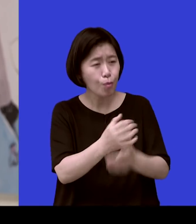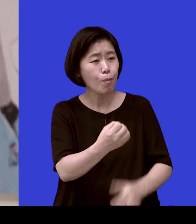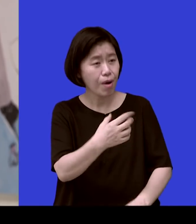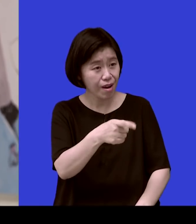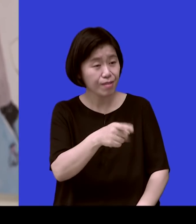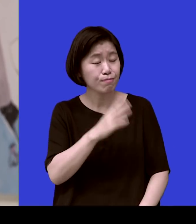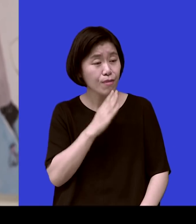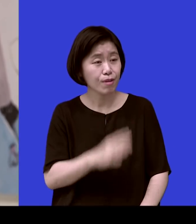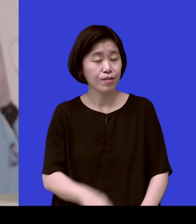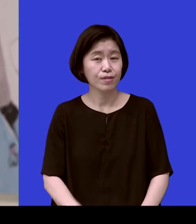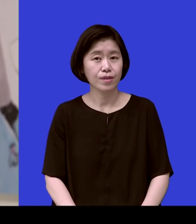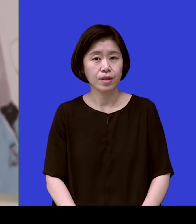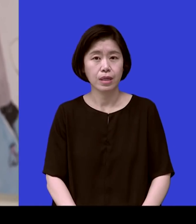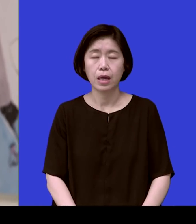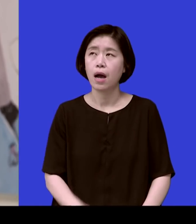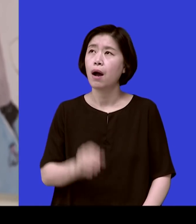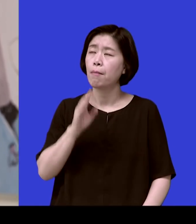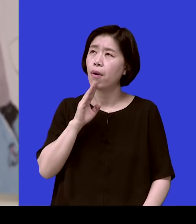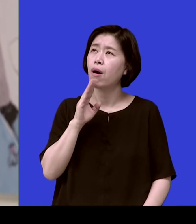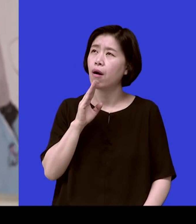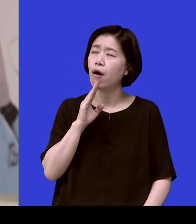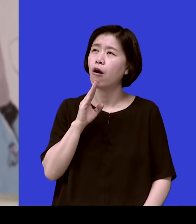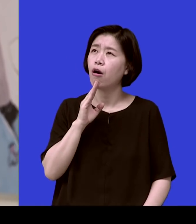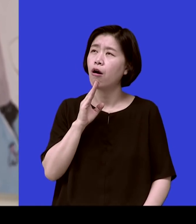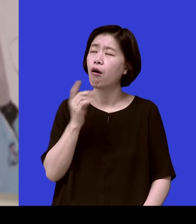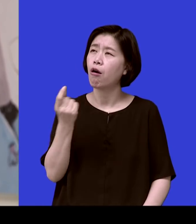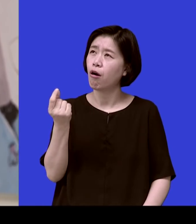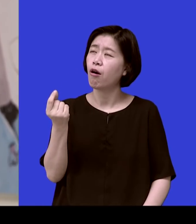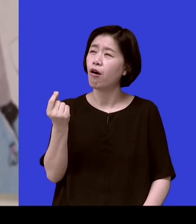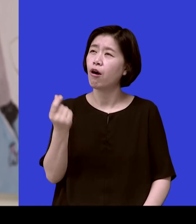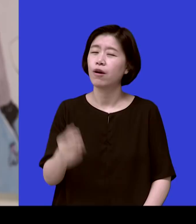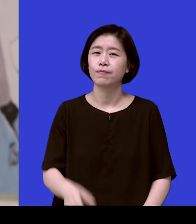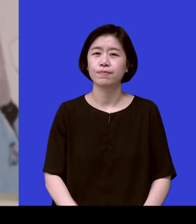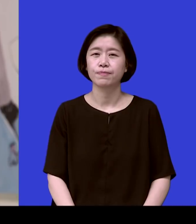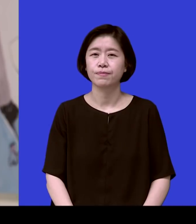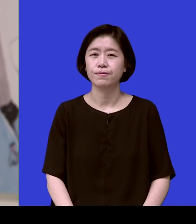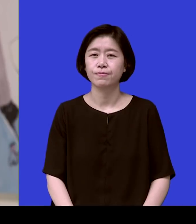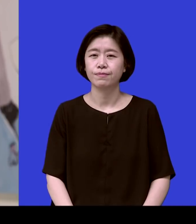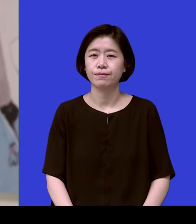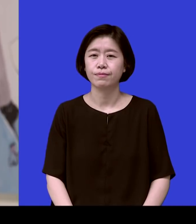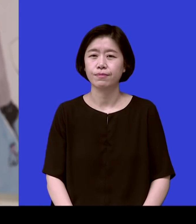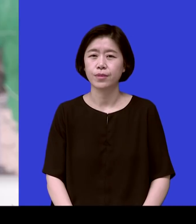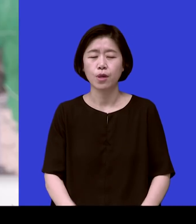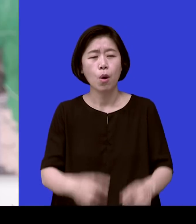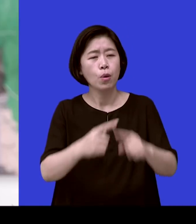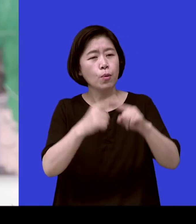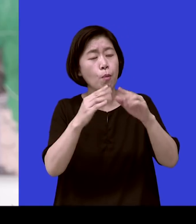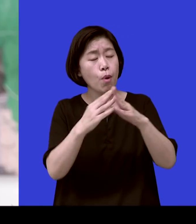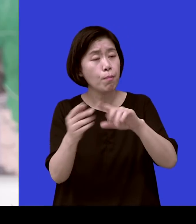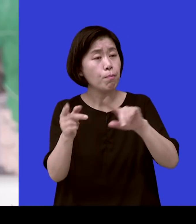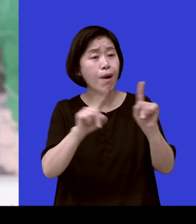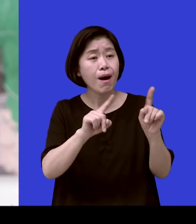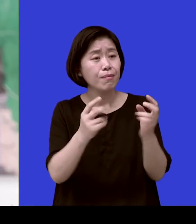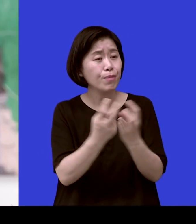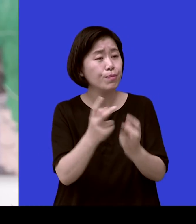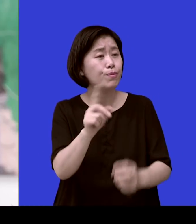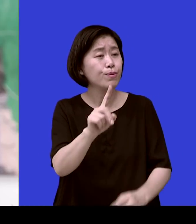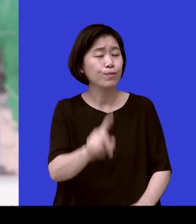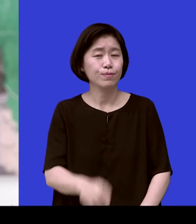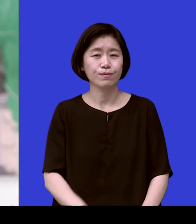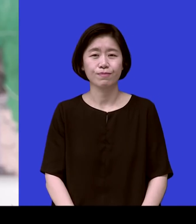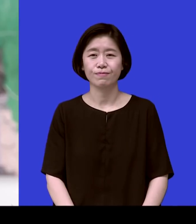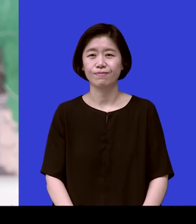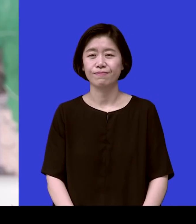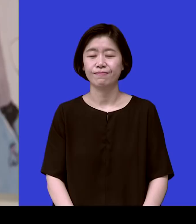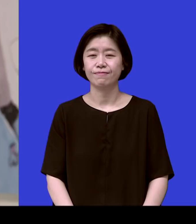그런 기도를 여러 번 했지. 네. 그래서 네 그랬더니 교회를 어떻게 해야 살리니? 이렇게 물으셨어요.